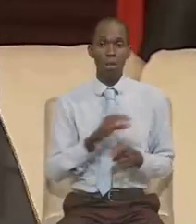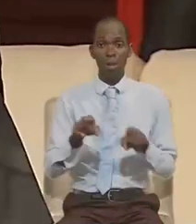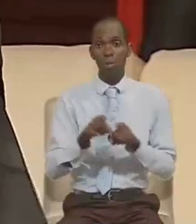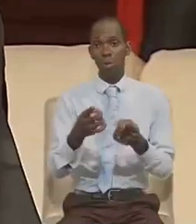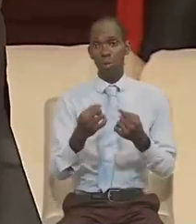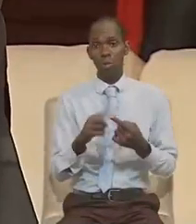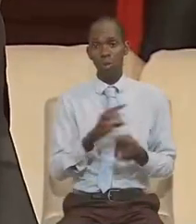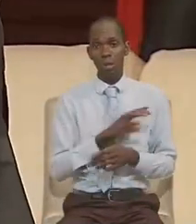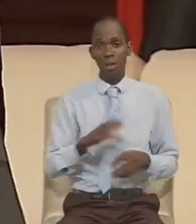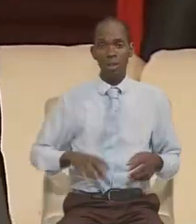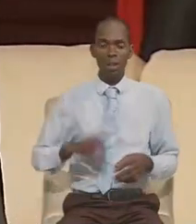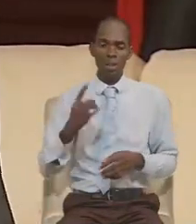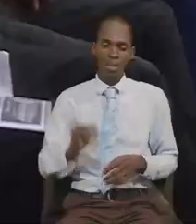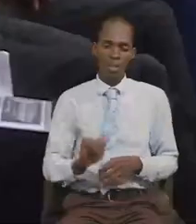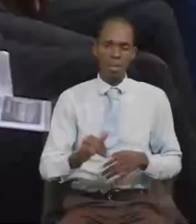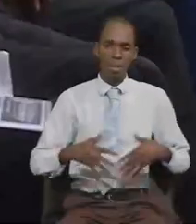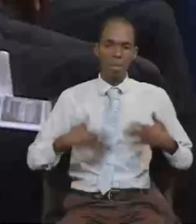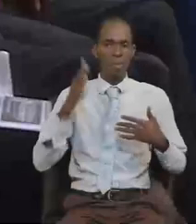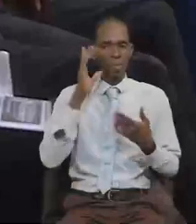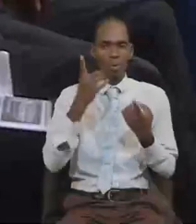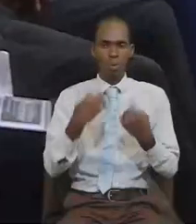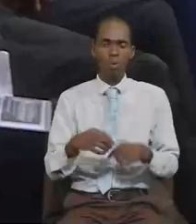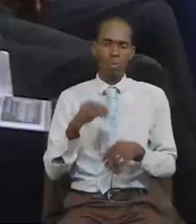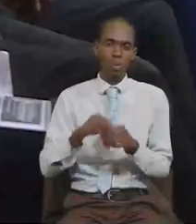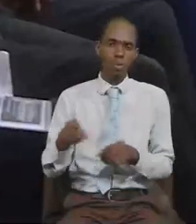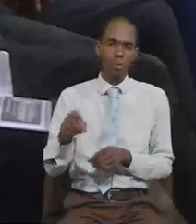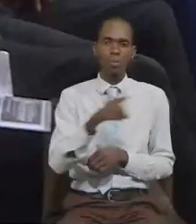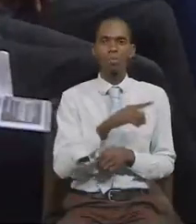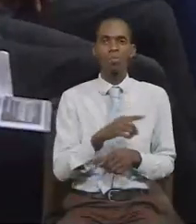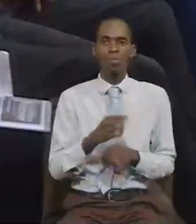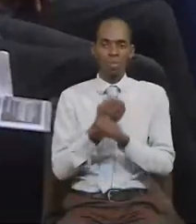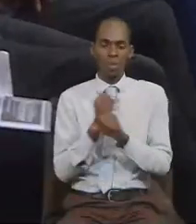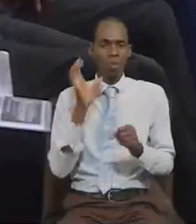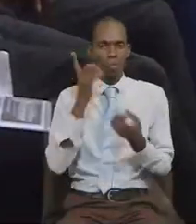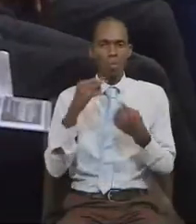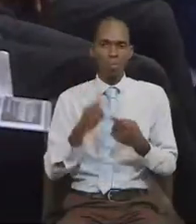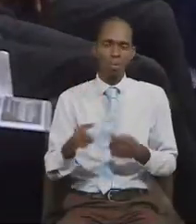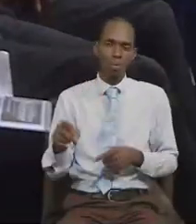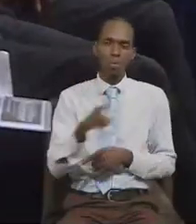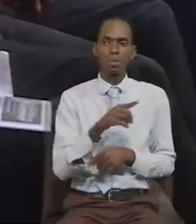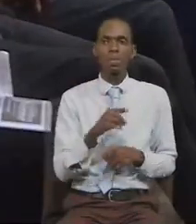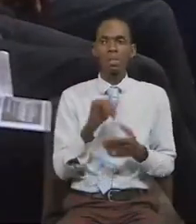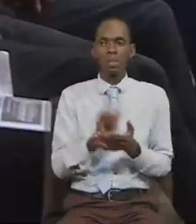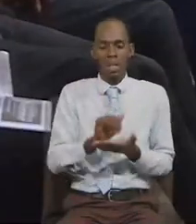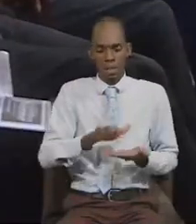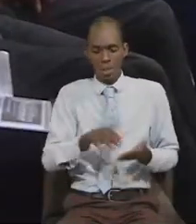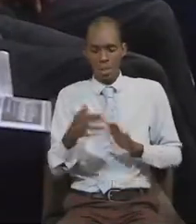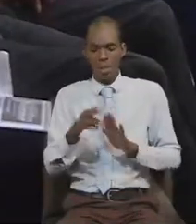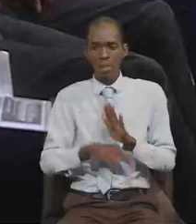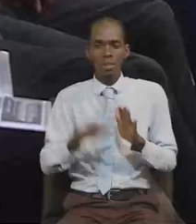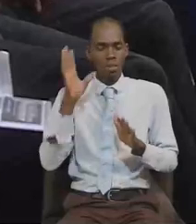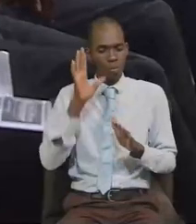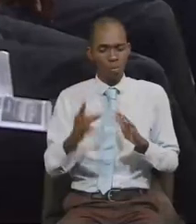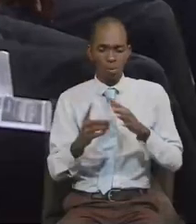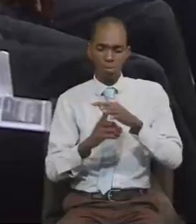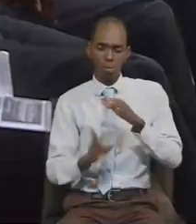la vie éternelle viendra. Le salut viendra. Cette mort va disparaître. Voyons